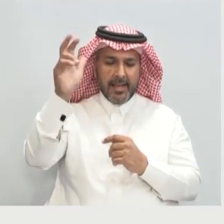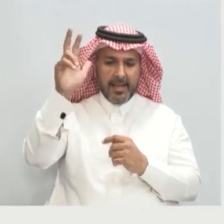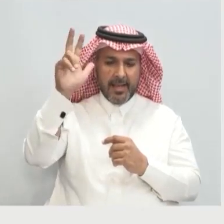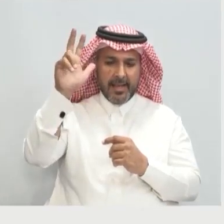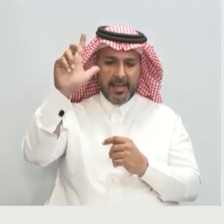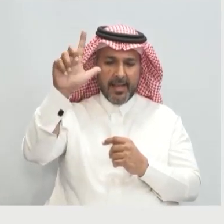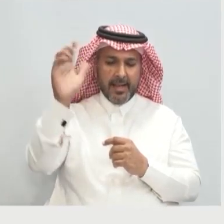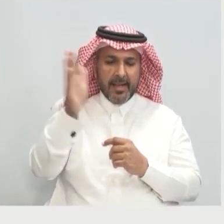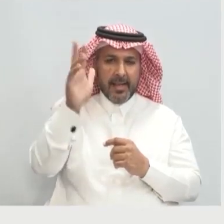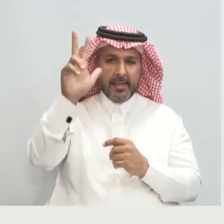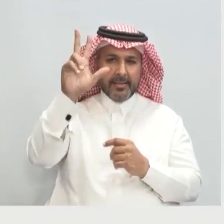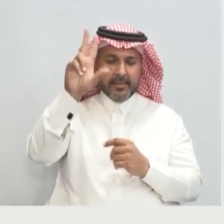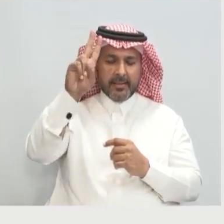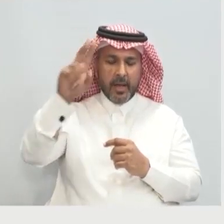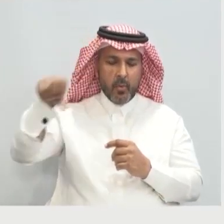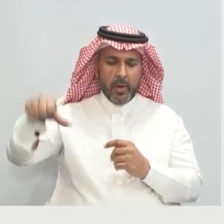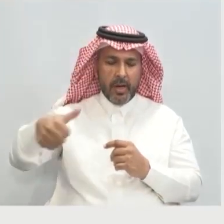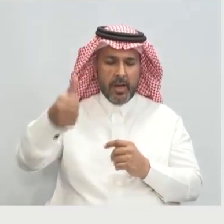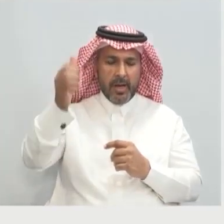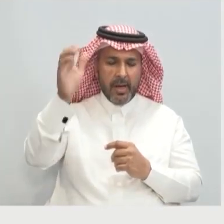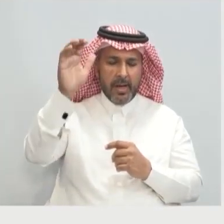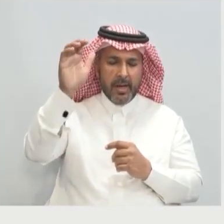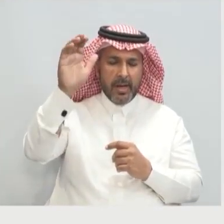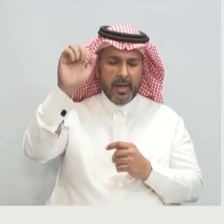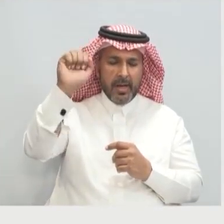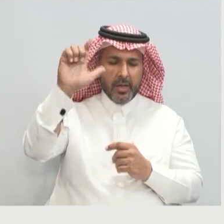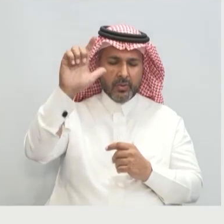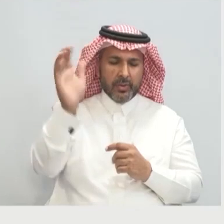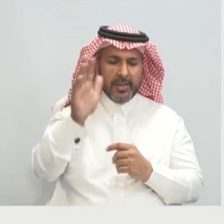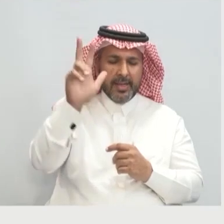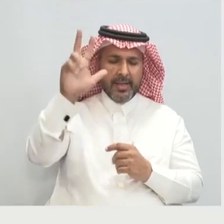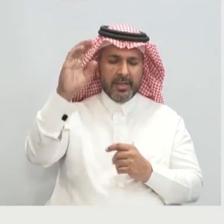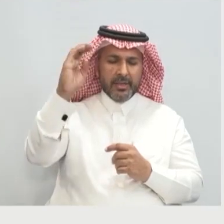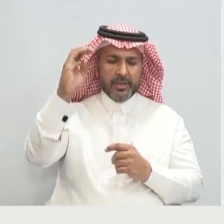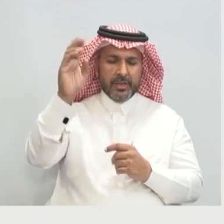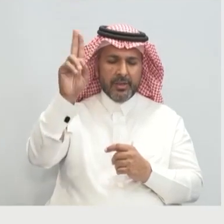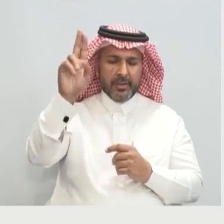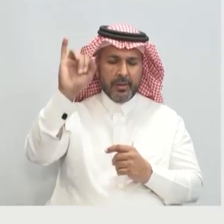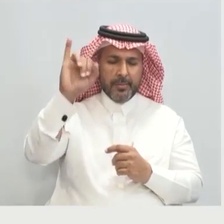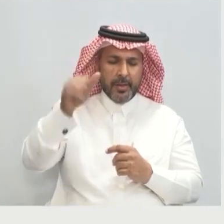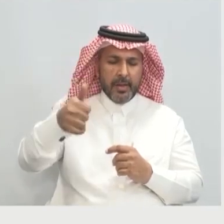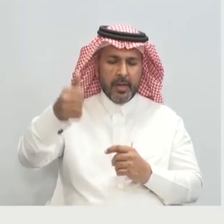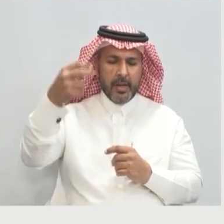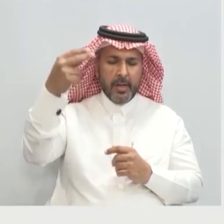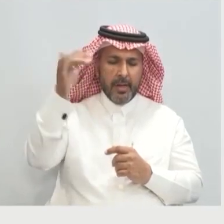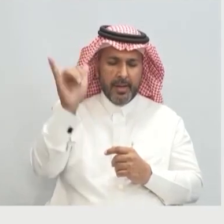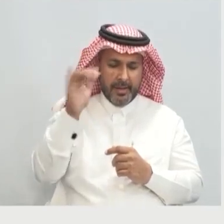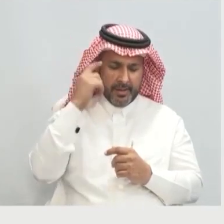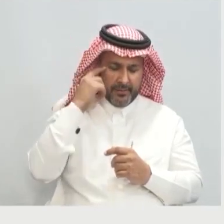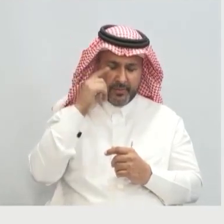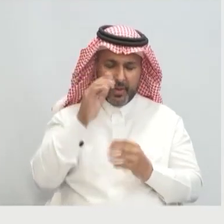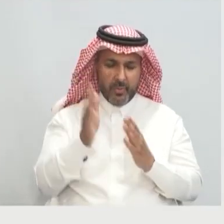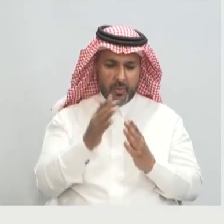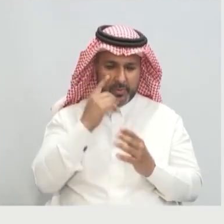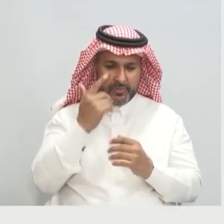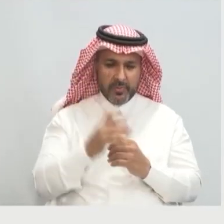ميديا تشمل وسائل التواصل الاجتماعي مجموعه واسعه من التطبيقات بما في ذلك الويكي والمدونات والمدونات الصغيره